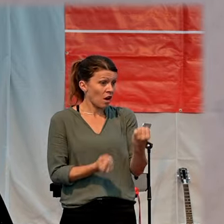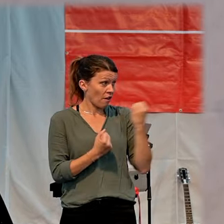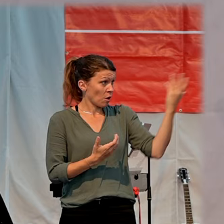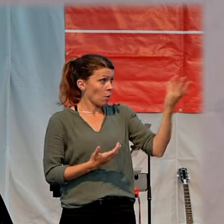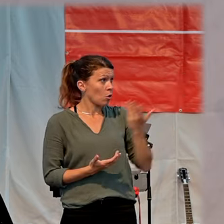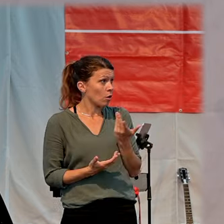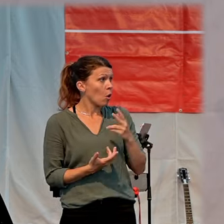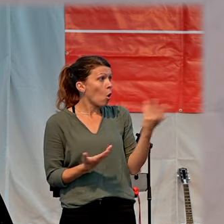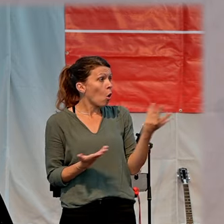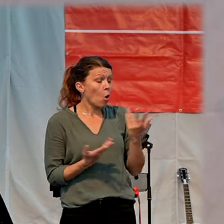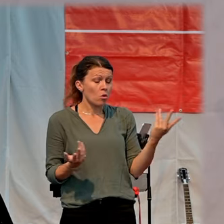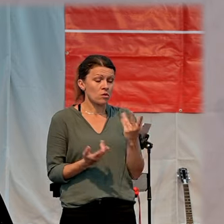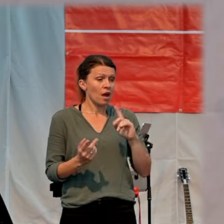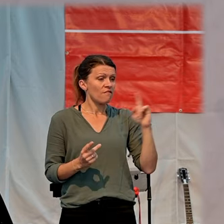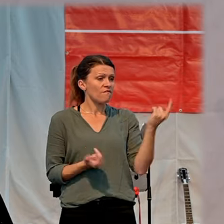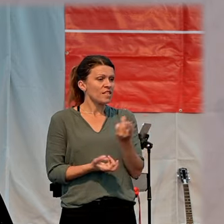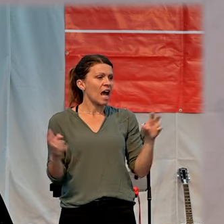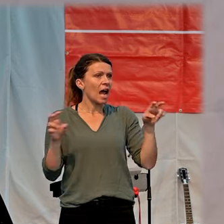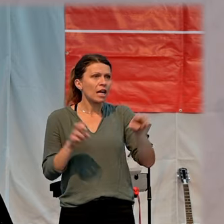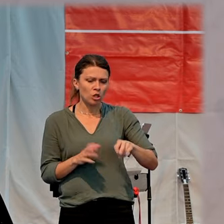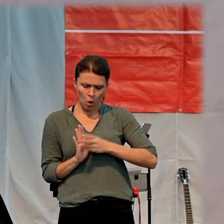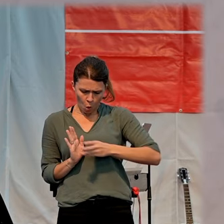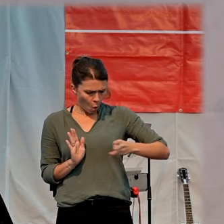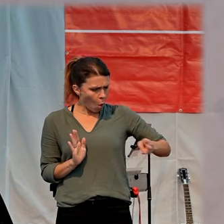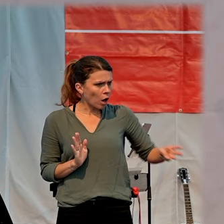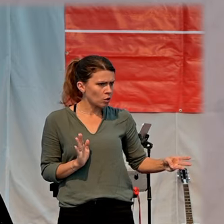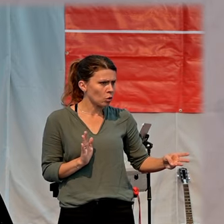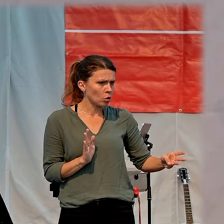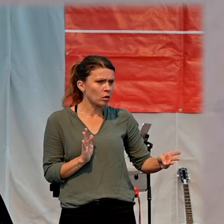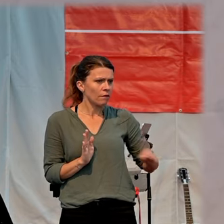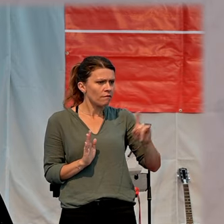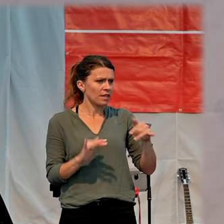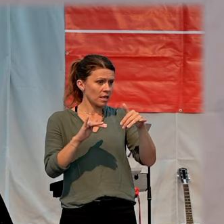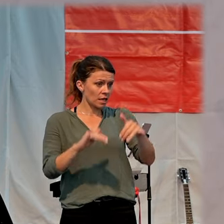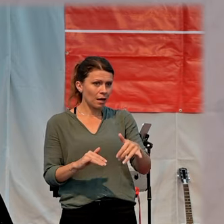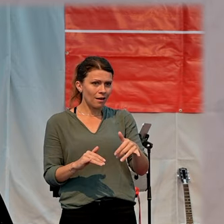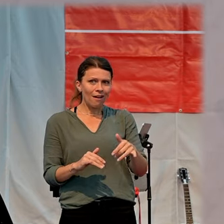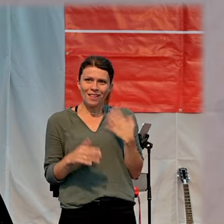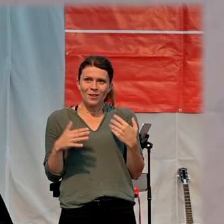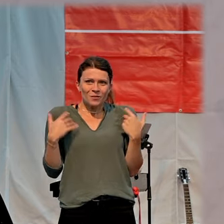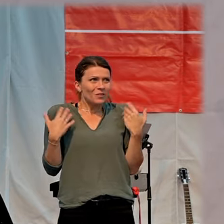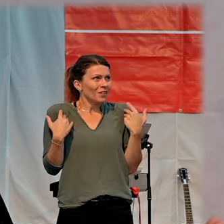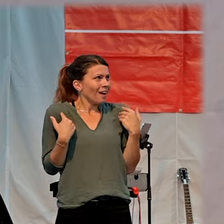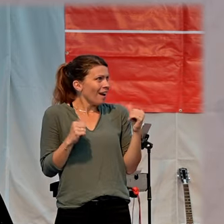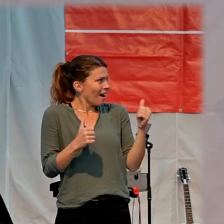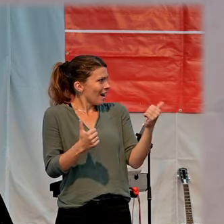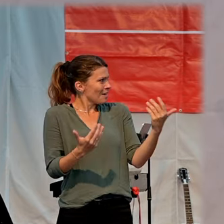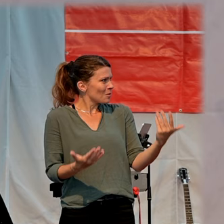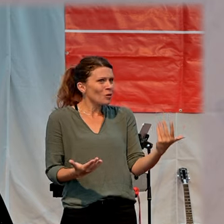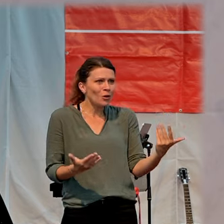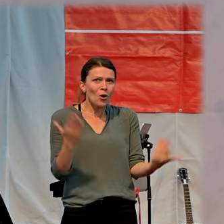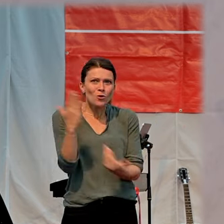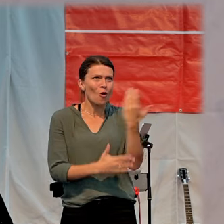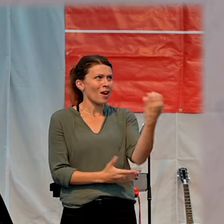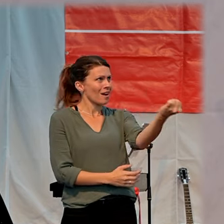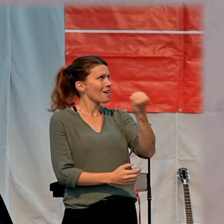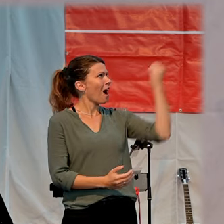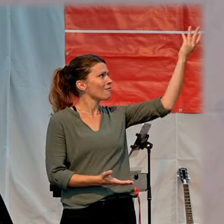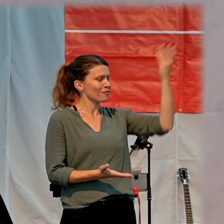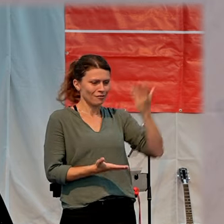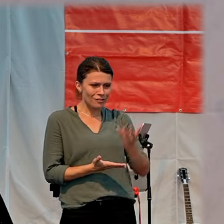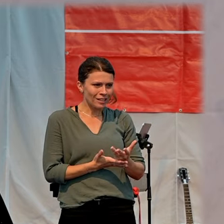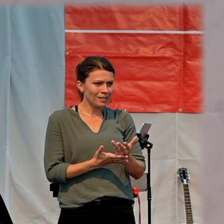eine Wiederherstellung, die Dinge ordnen sich im Sinne des Heils, dann freut man sich, das ist eine neue Kraft,